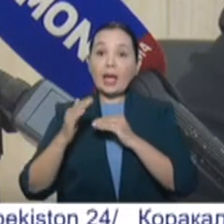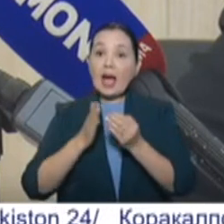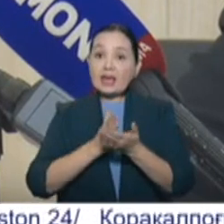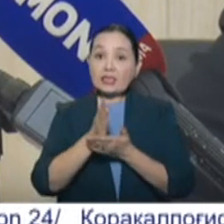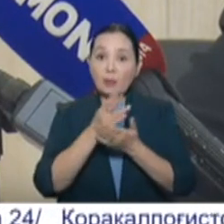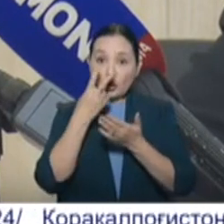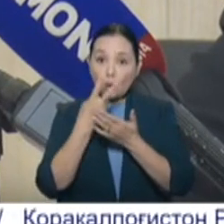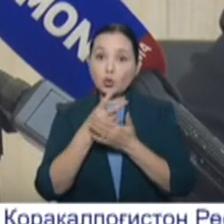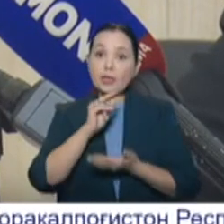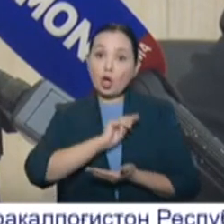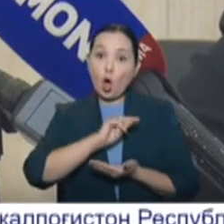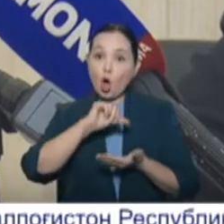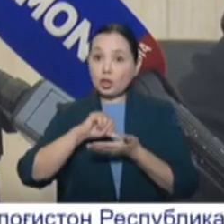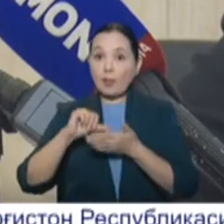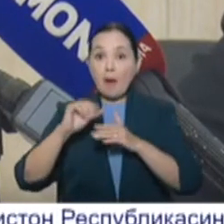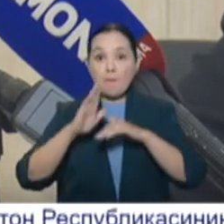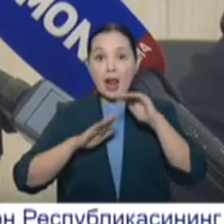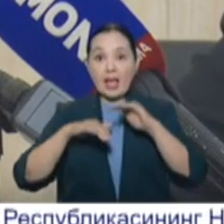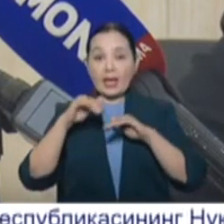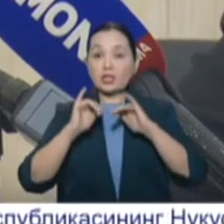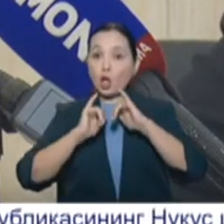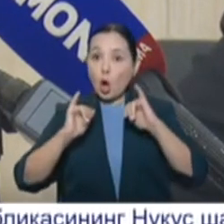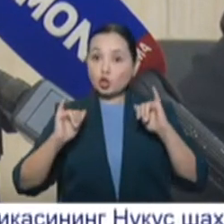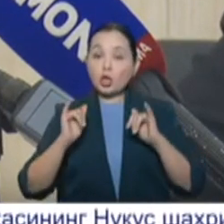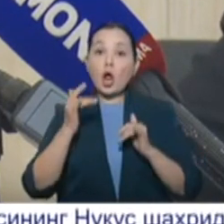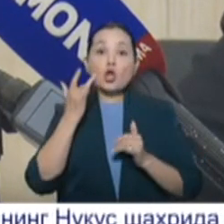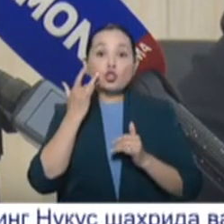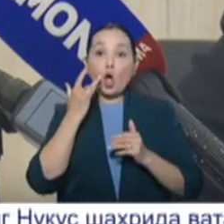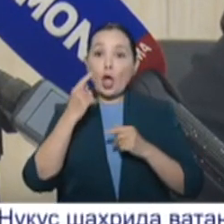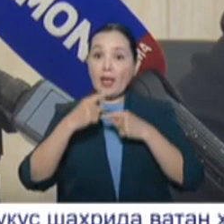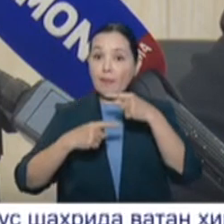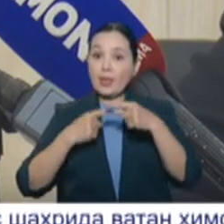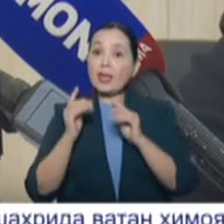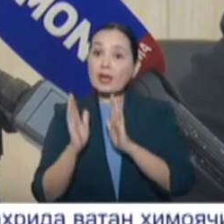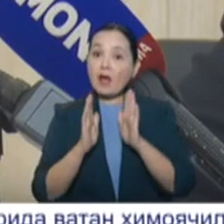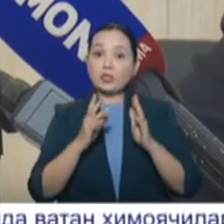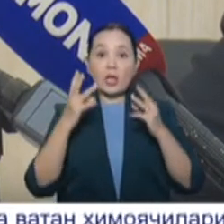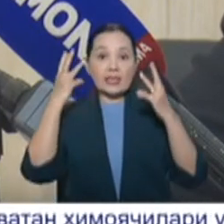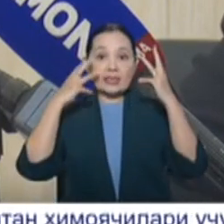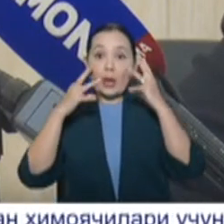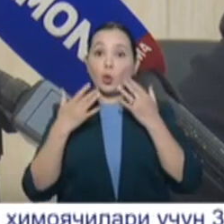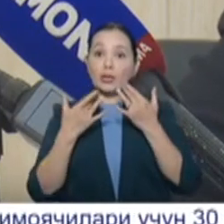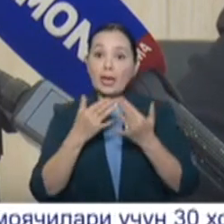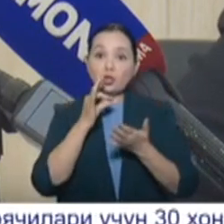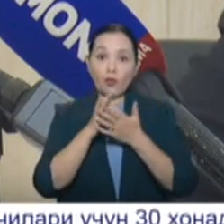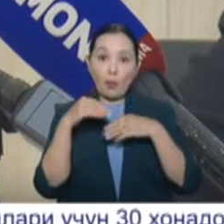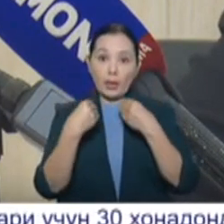xizmat ko'rsatuvchi xodimlarni malakasini oshirish. Doimiy ravishda malakasini oshirish va zamon talablariga javob beradigan